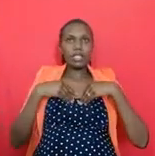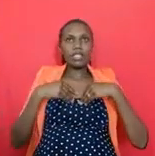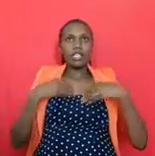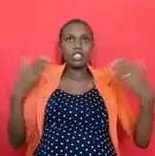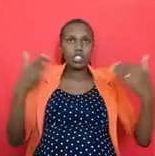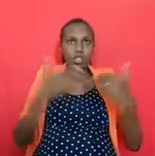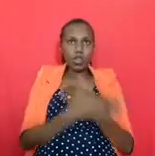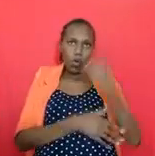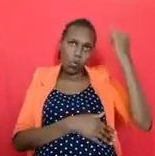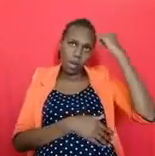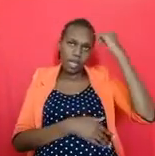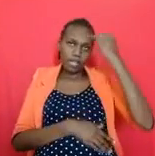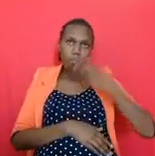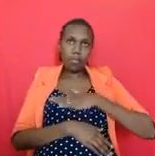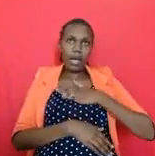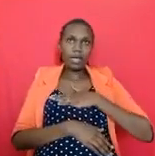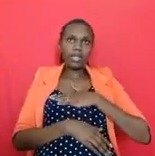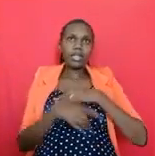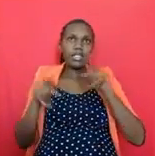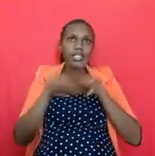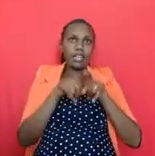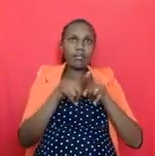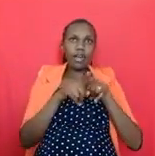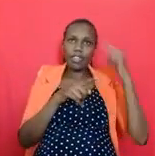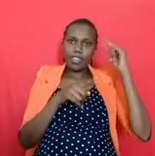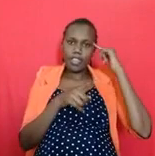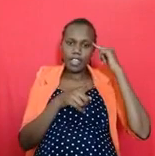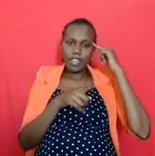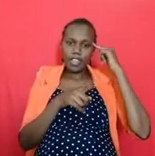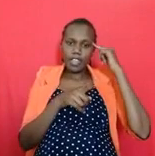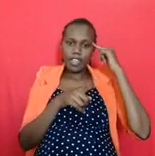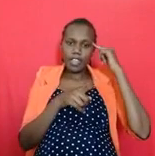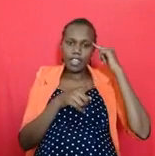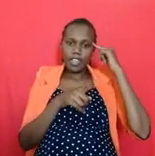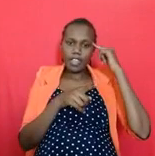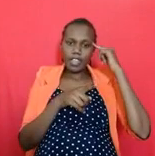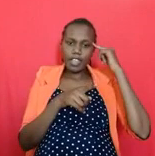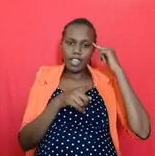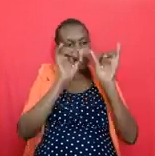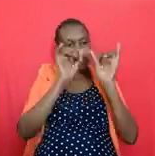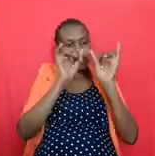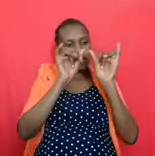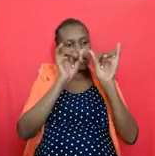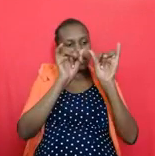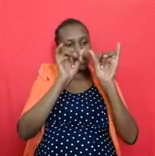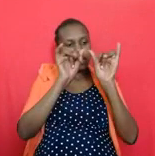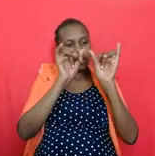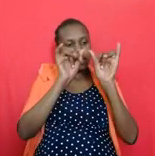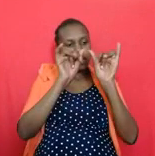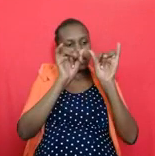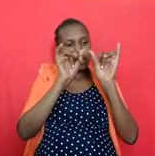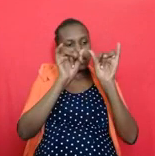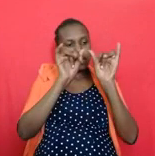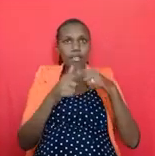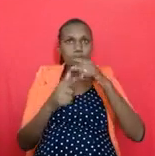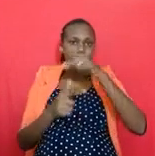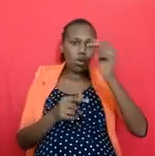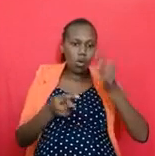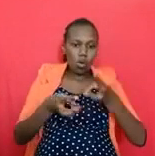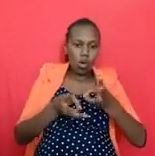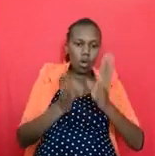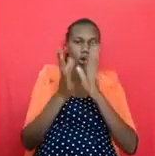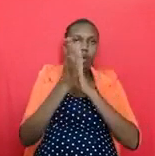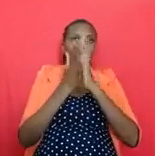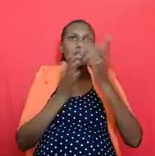kwarohio mwiciriria wakwa ngeciragia ta ngai ngaikaraga ta ngai ngathiaga ta uria ngai